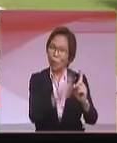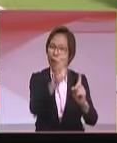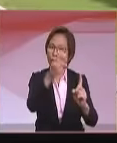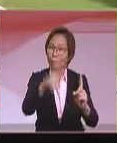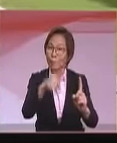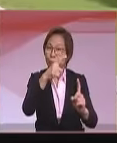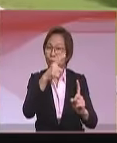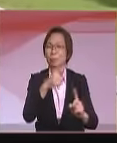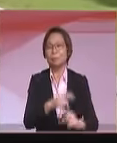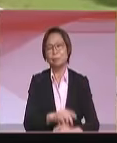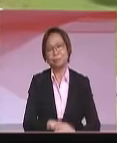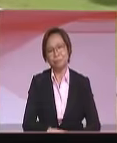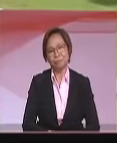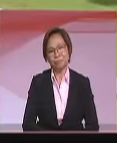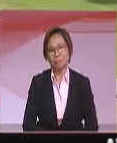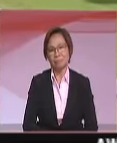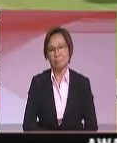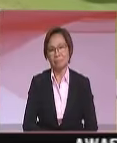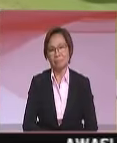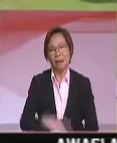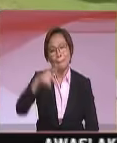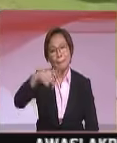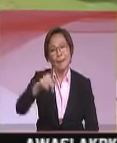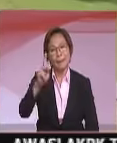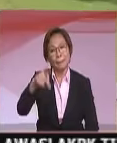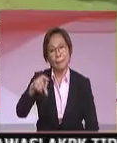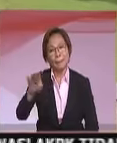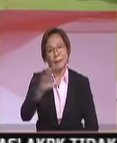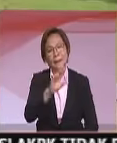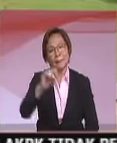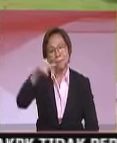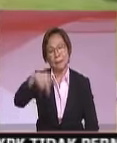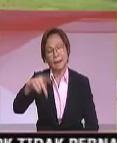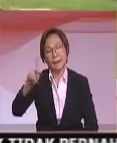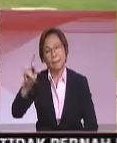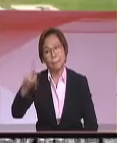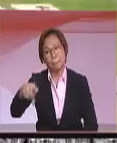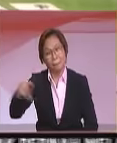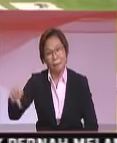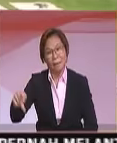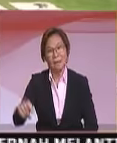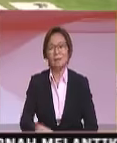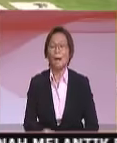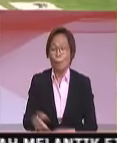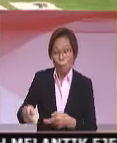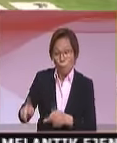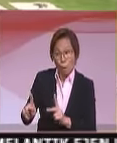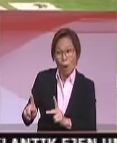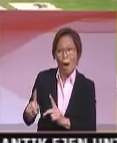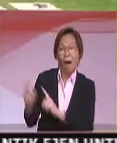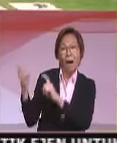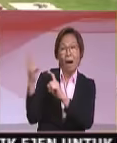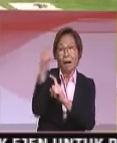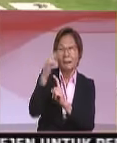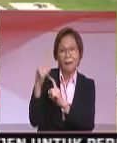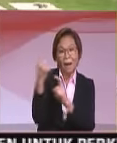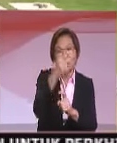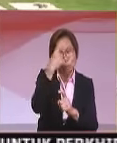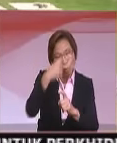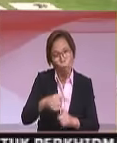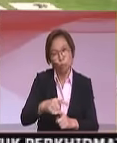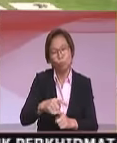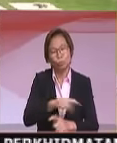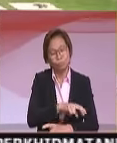masih tertakluk di bawah SOP PKPB dan PKPP. Gunakan sebaiknya peluang yang diberikan ini untuk melakukan perjalanan